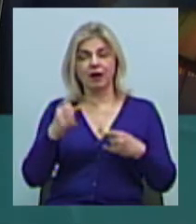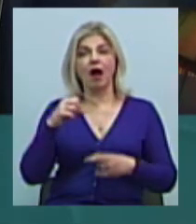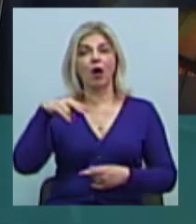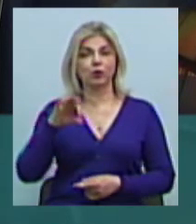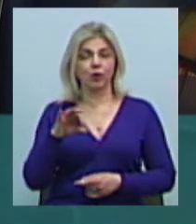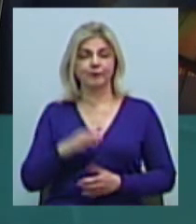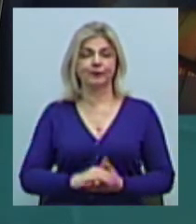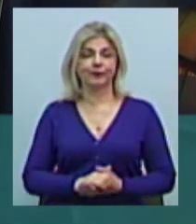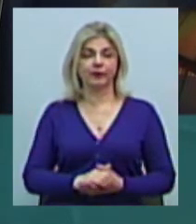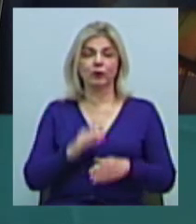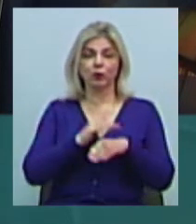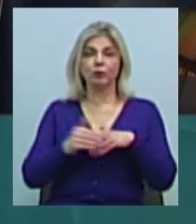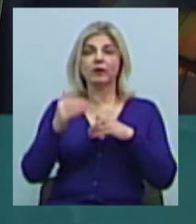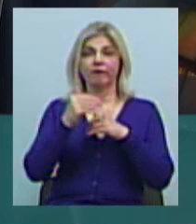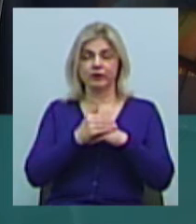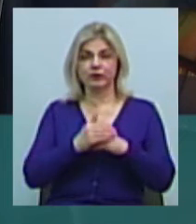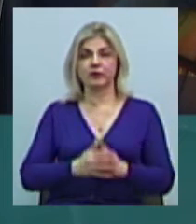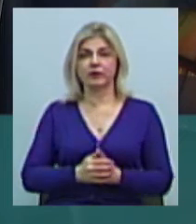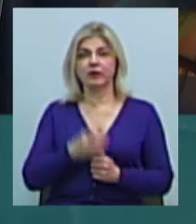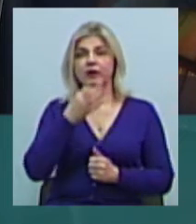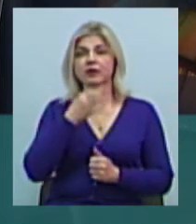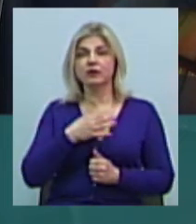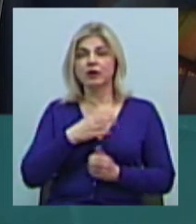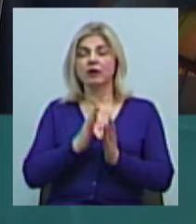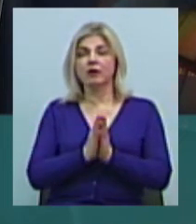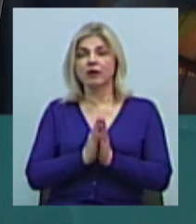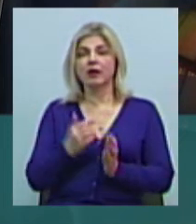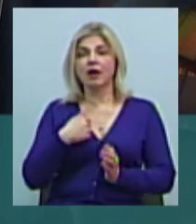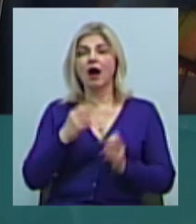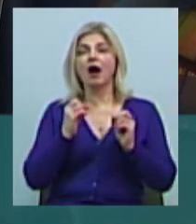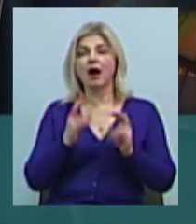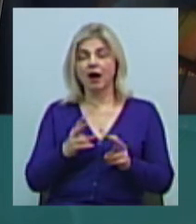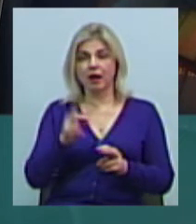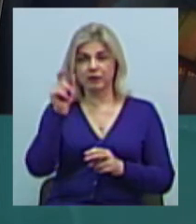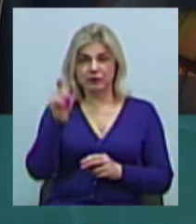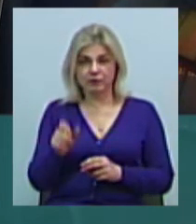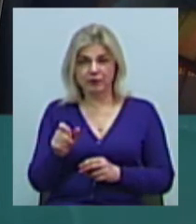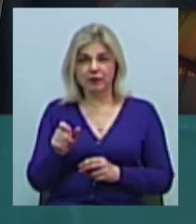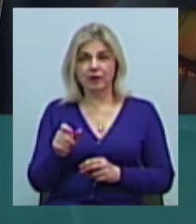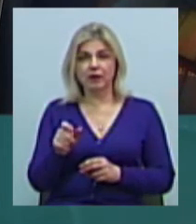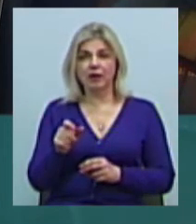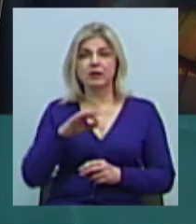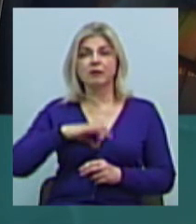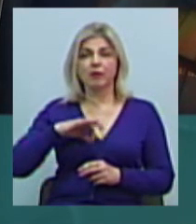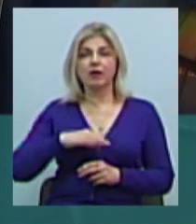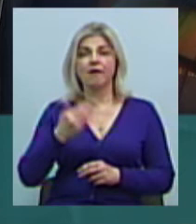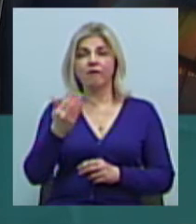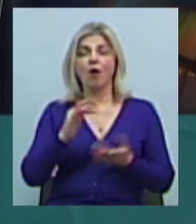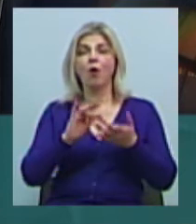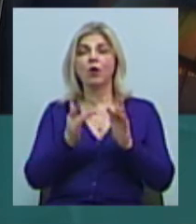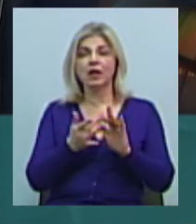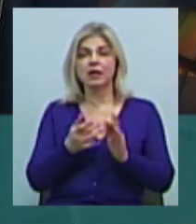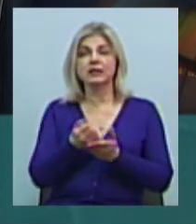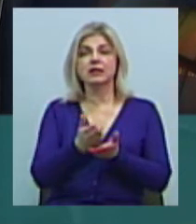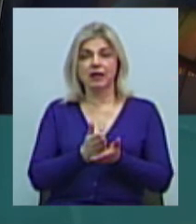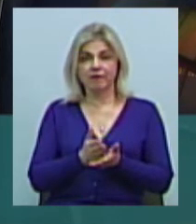Доброго вечора. Добрий вечір. Скажіть мені, будь ласка, я як фізична особа користуюсь вашими онлайн-сервісами і зареєстрована